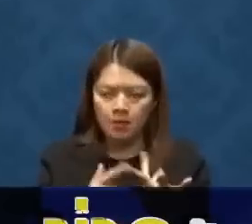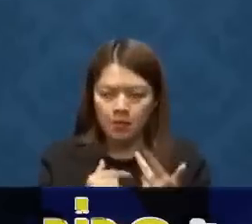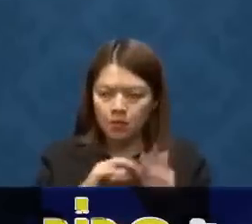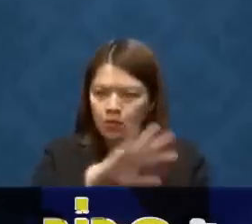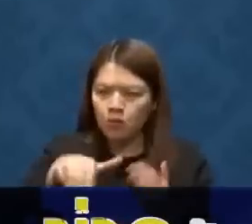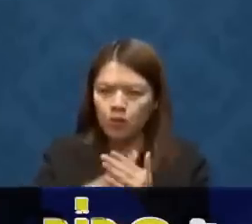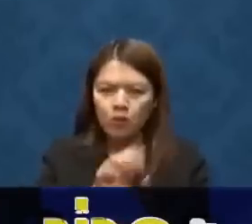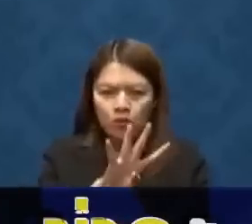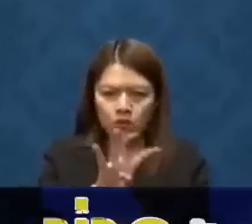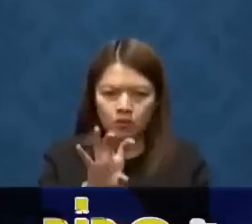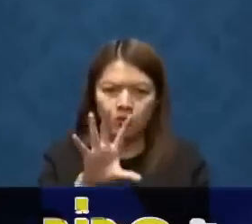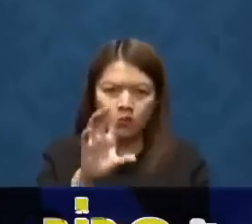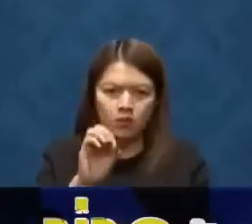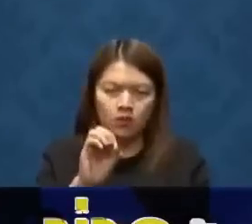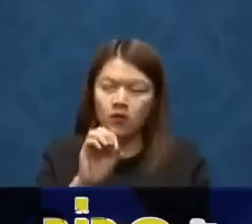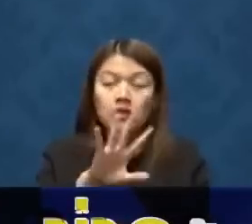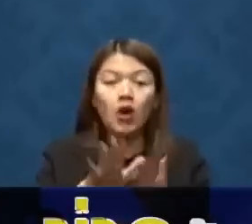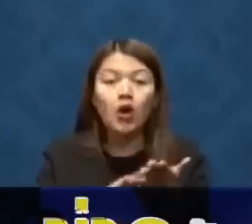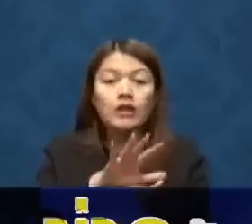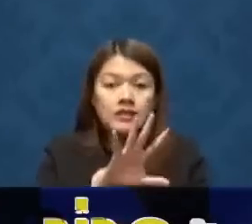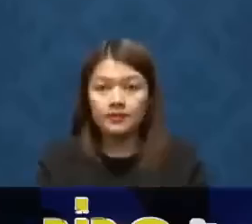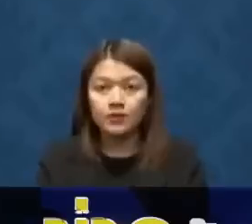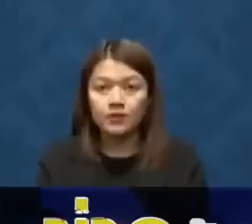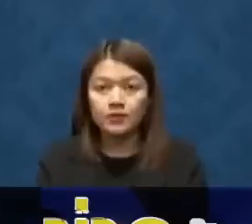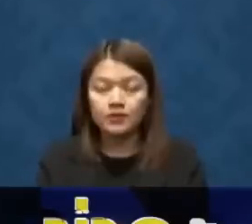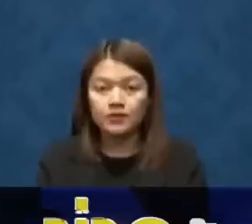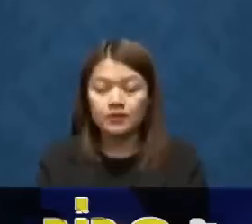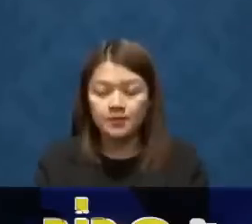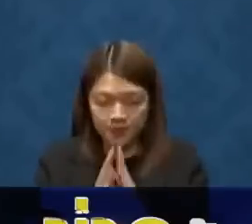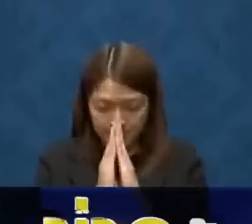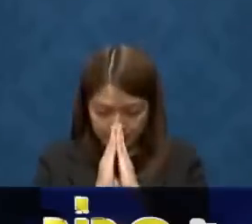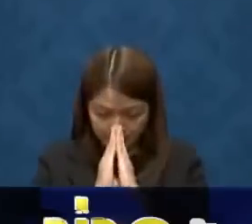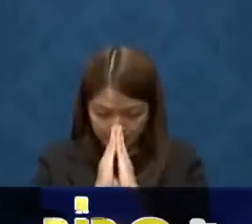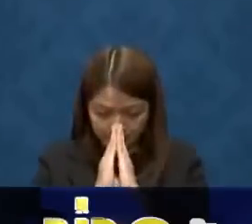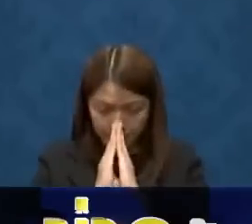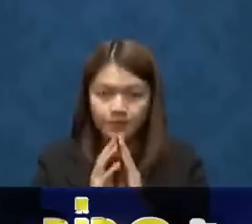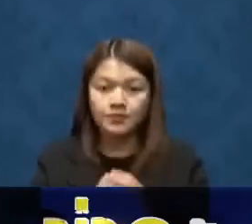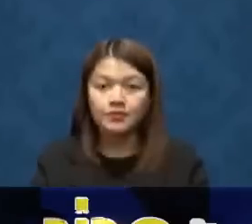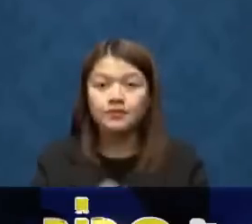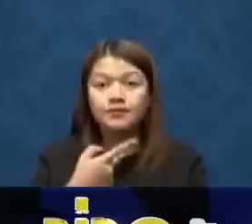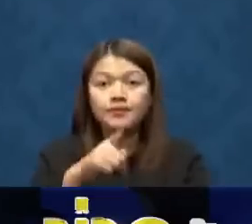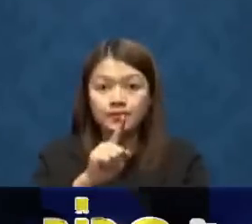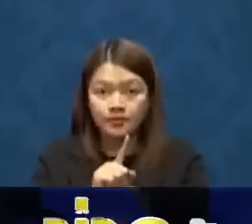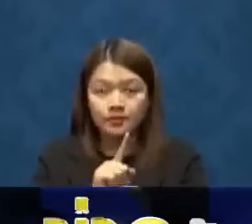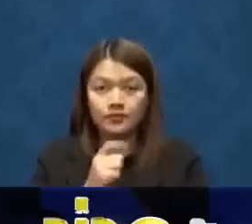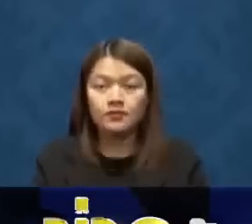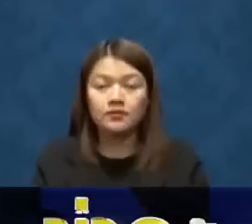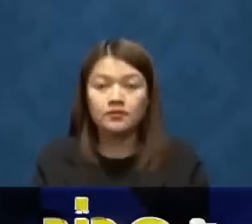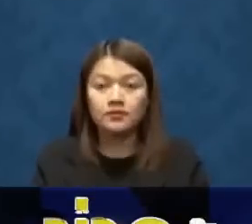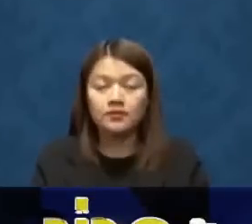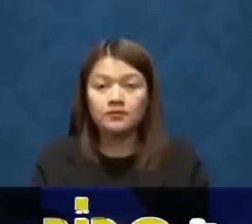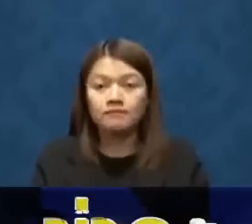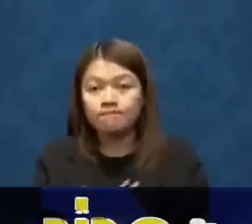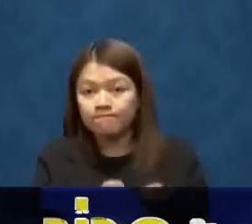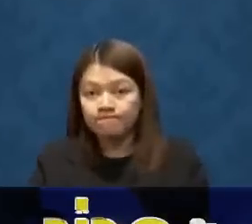ส.มีส.ส.ยื่นหนังสือลาออก10คนนะครับแล้วก็ก่อนหน้านี้ที่กำลังจะมีผลอีก2คนทำ